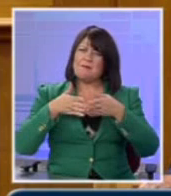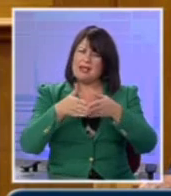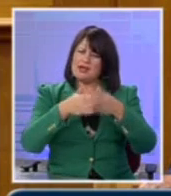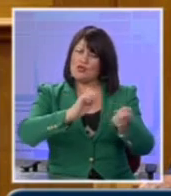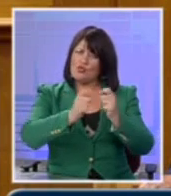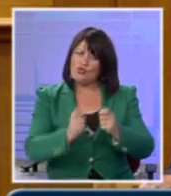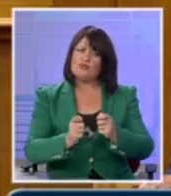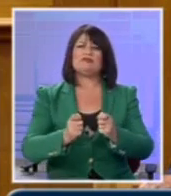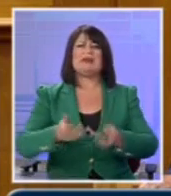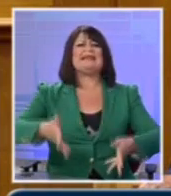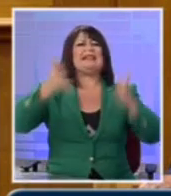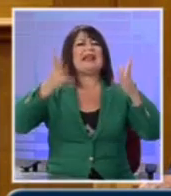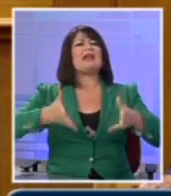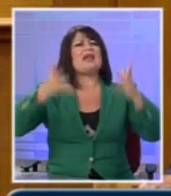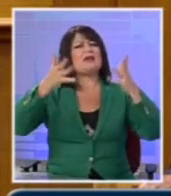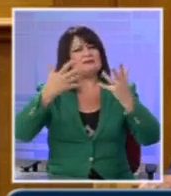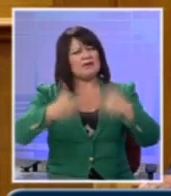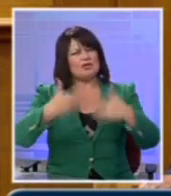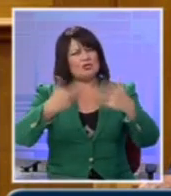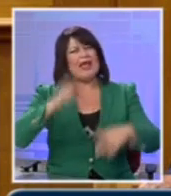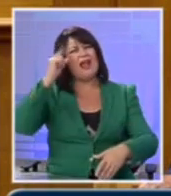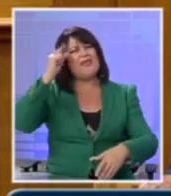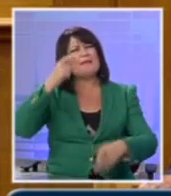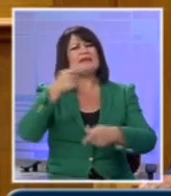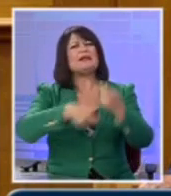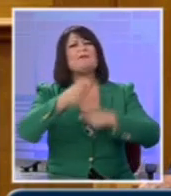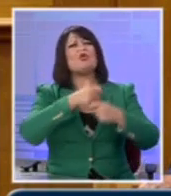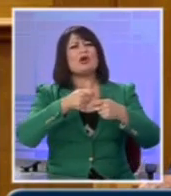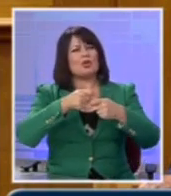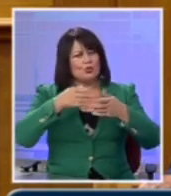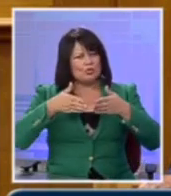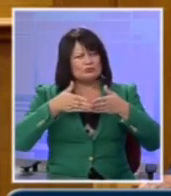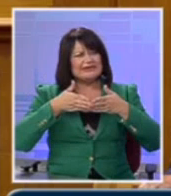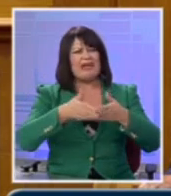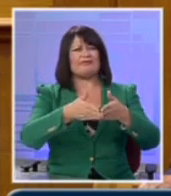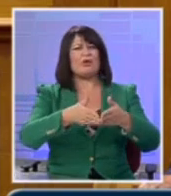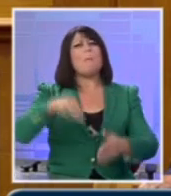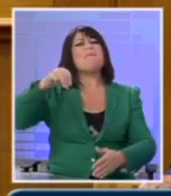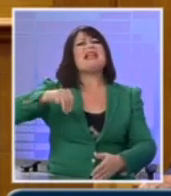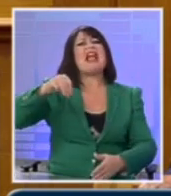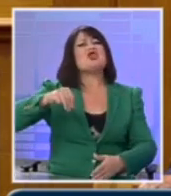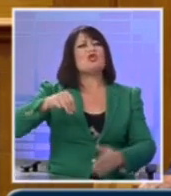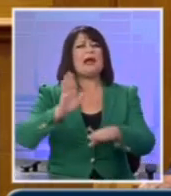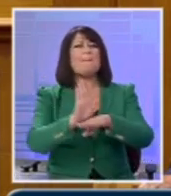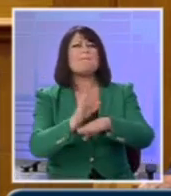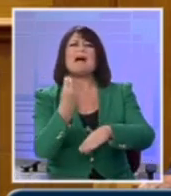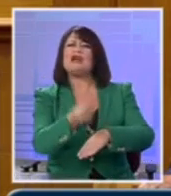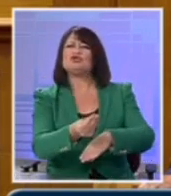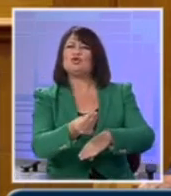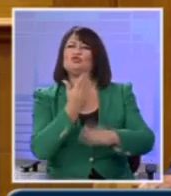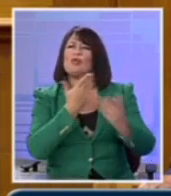και λειτουργία των κτηριακών εγκαταστάσεων των Ακαδημιών Εμπορικού Ναυτικού στη Μηχανιώνα, το πάσο για τους σπουδαστές